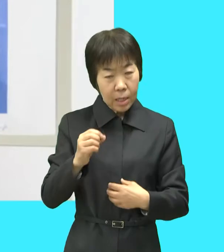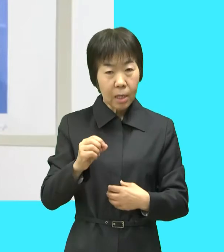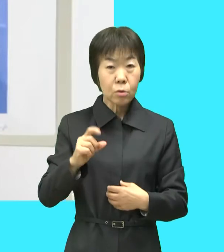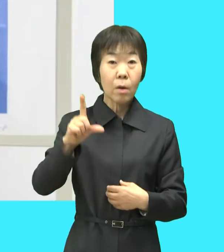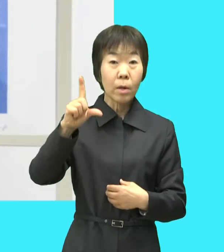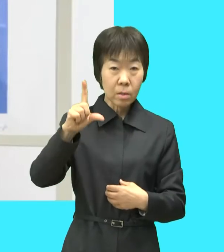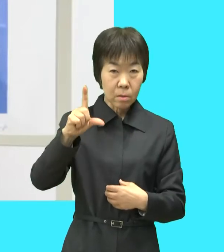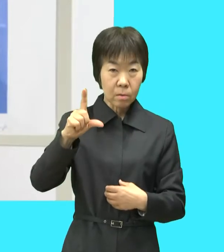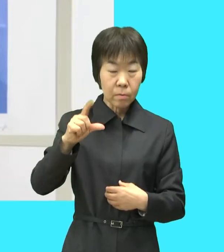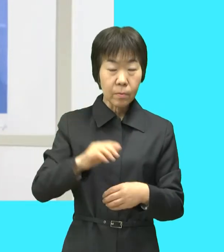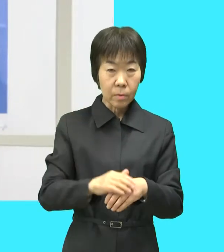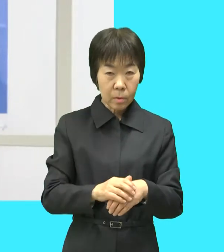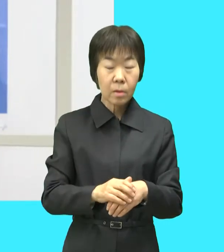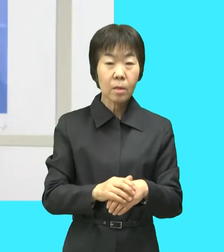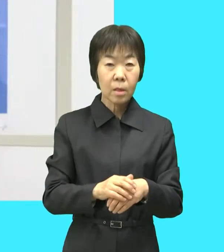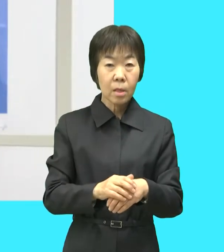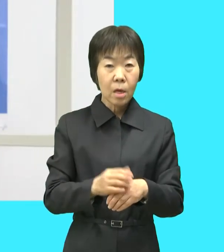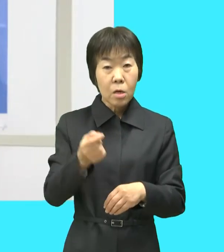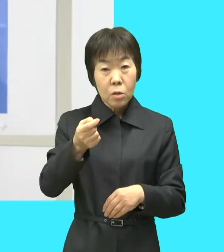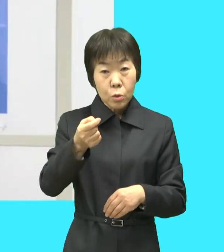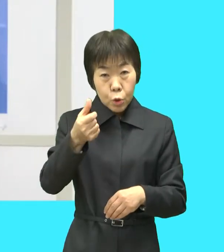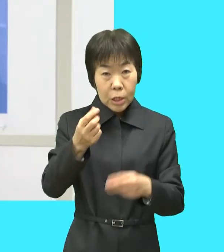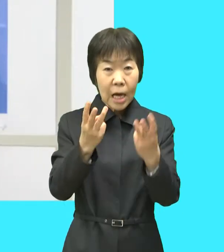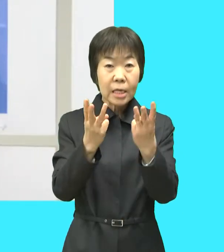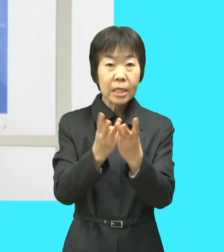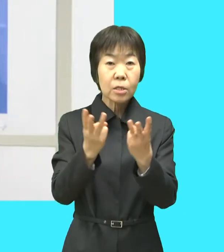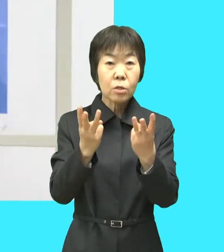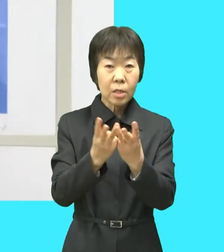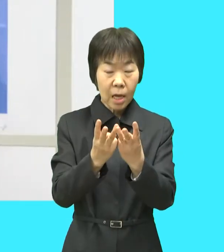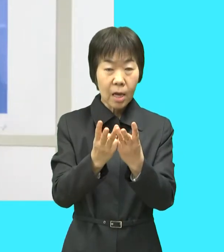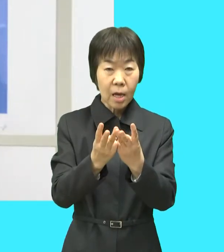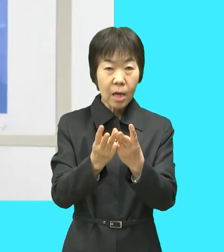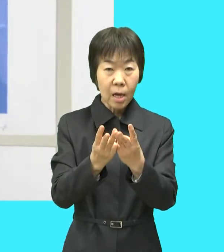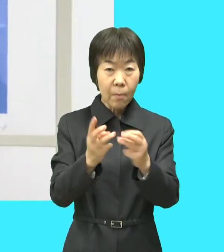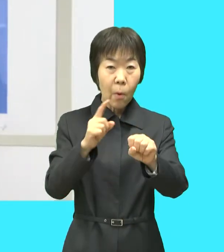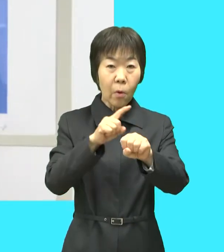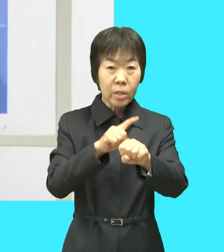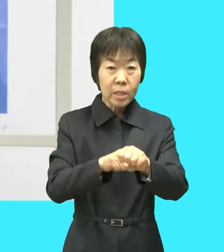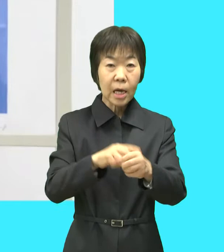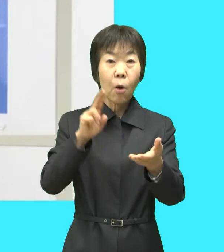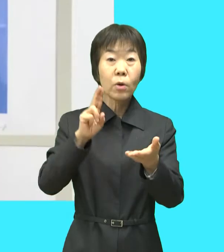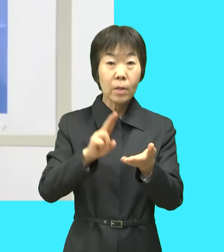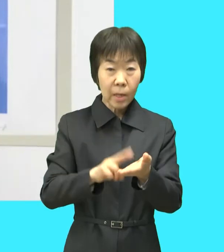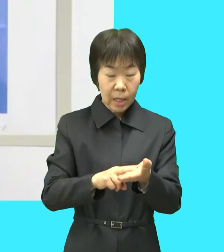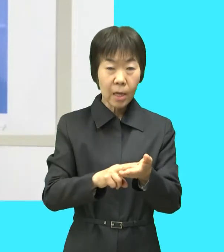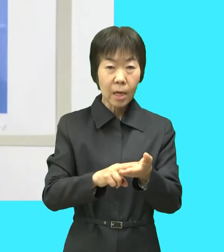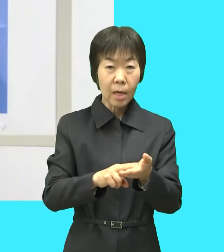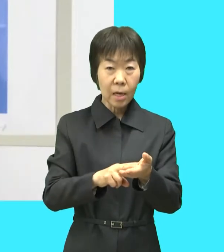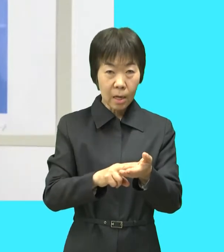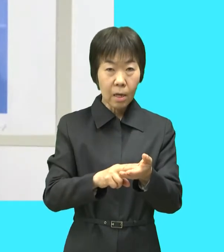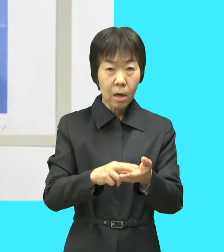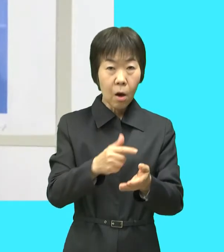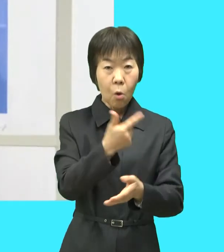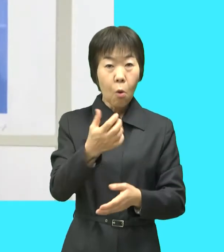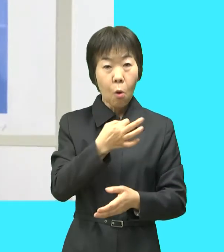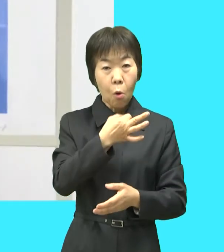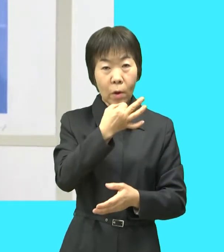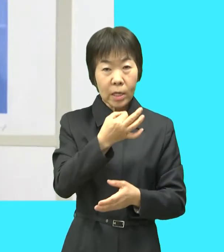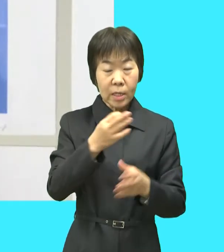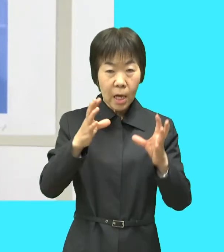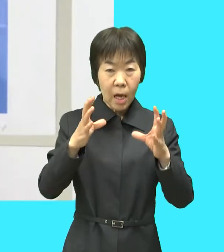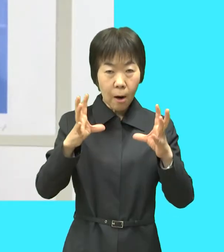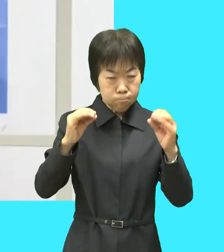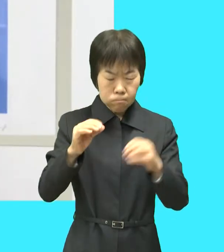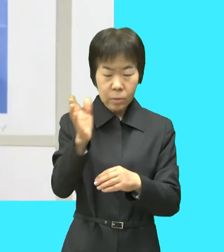。できればある程度の少人数で時間を区切って、またあまりこう大声を出さない